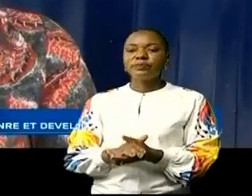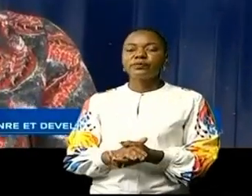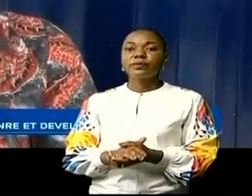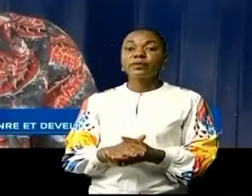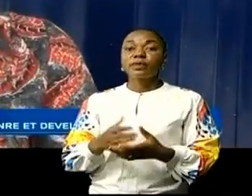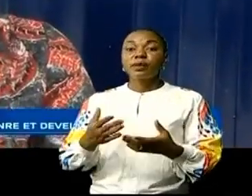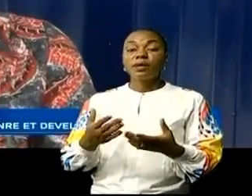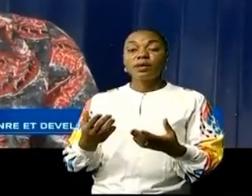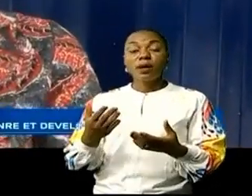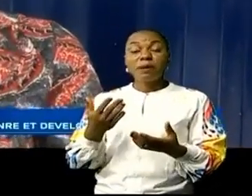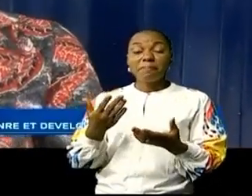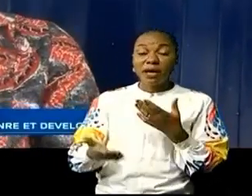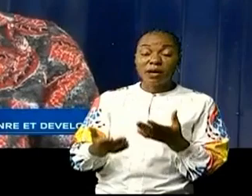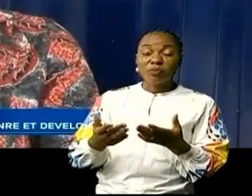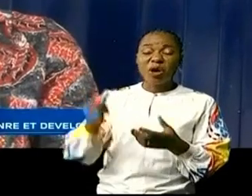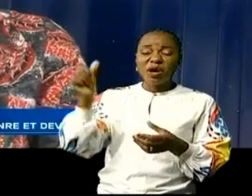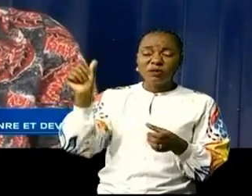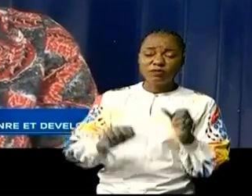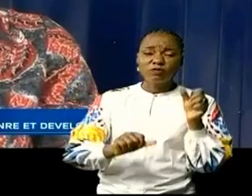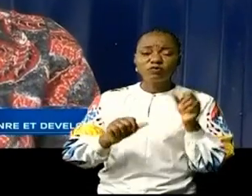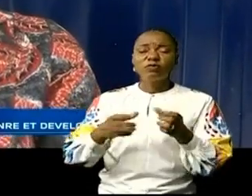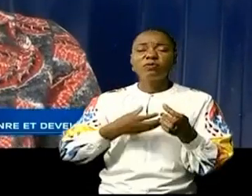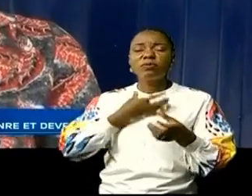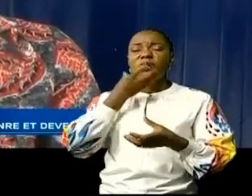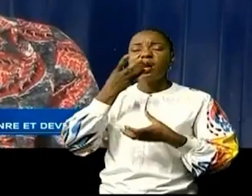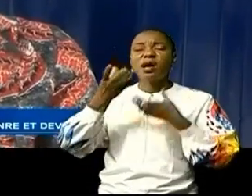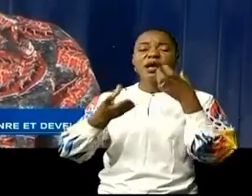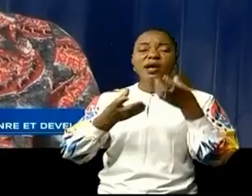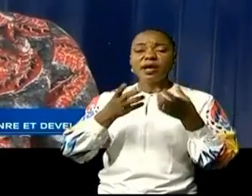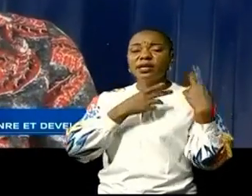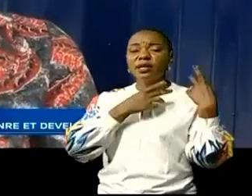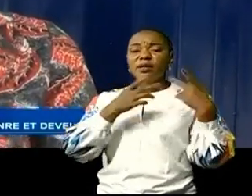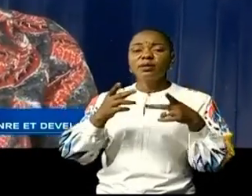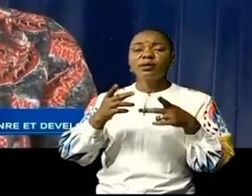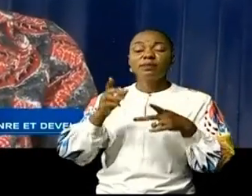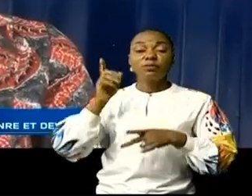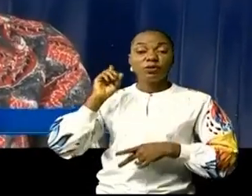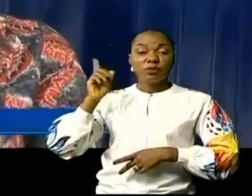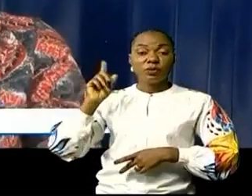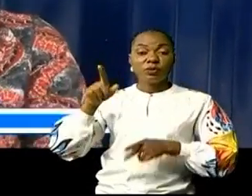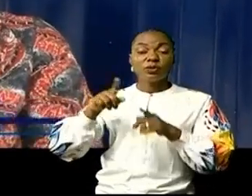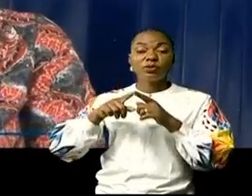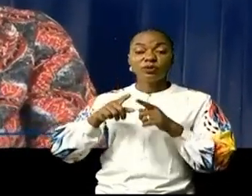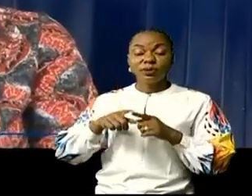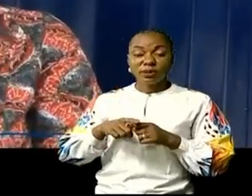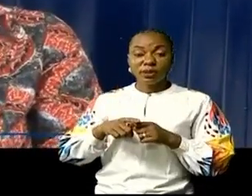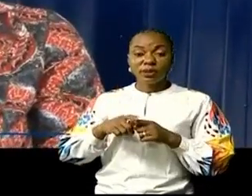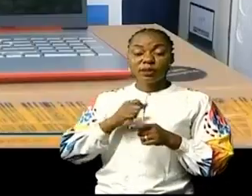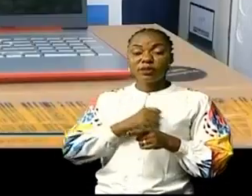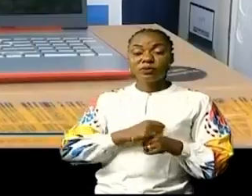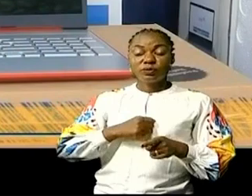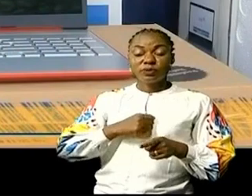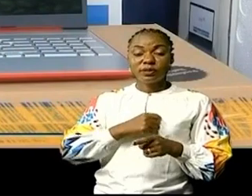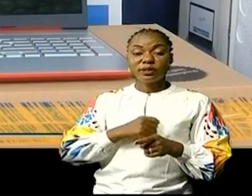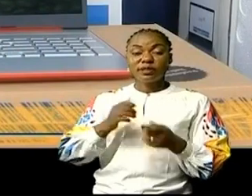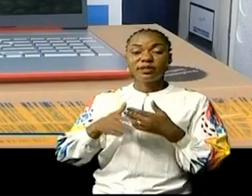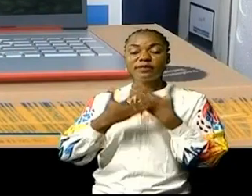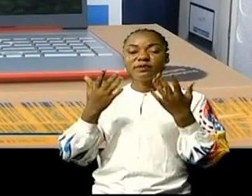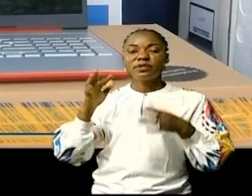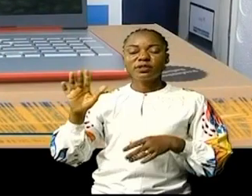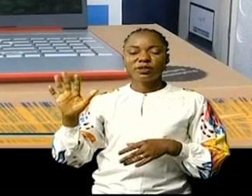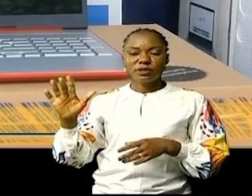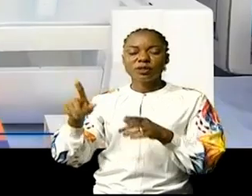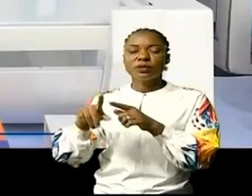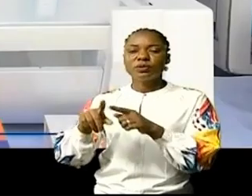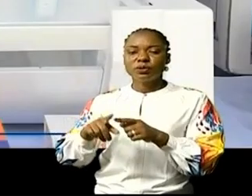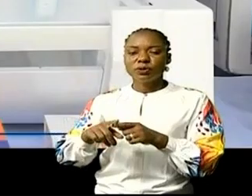ces impunités, longtemps décriées, et aux soucis de la ville de Kinshasa par l'exécutif provincial, par ses services de répondre